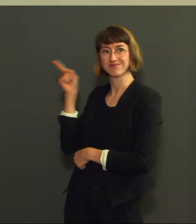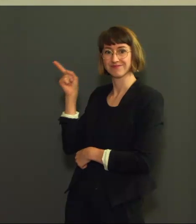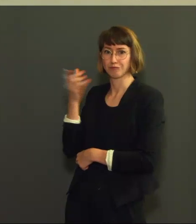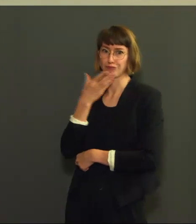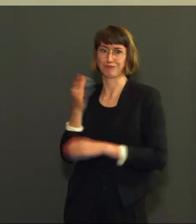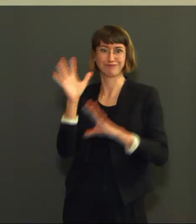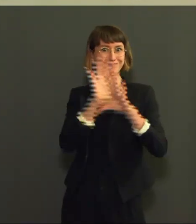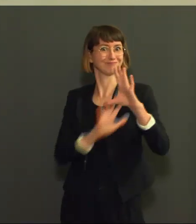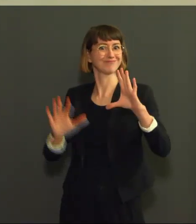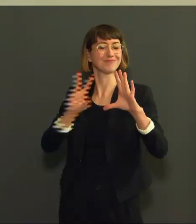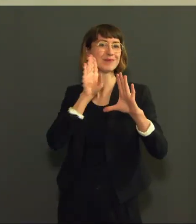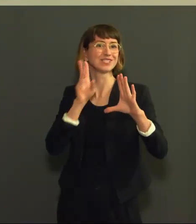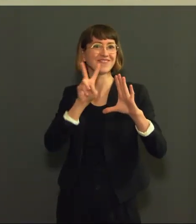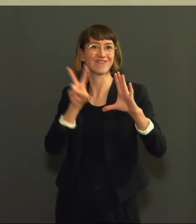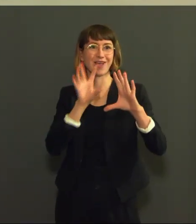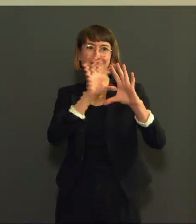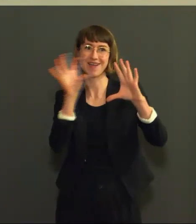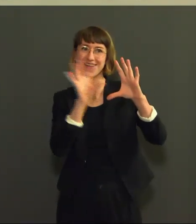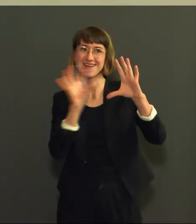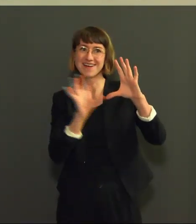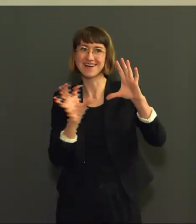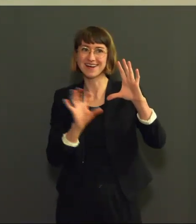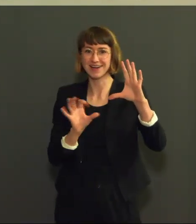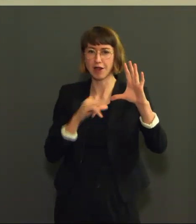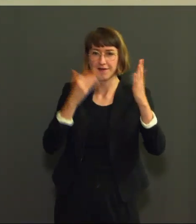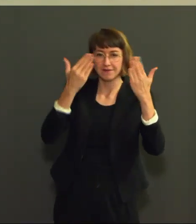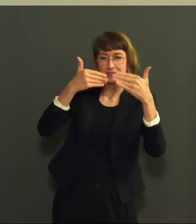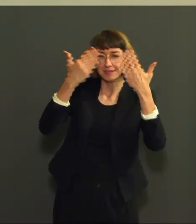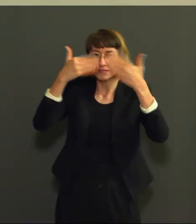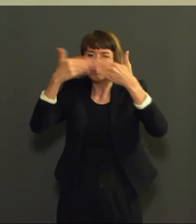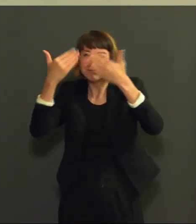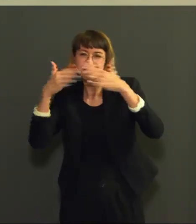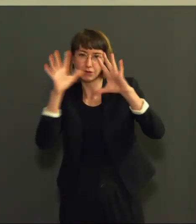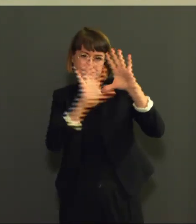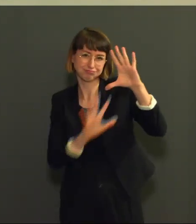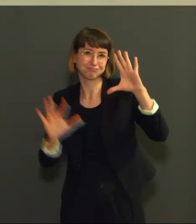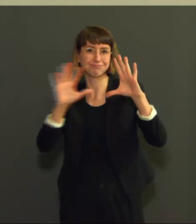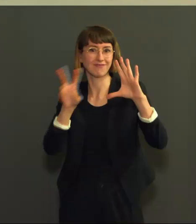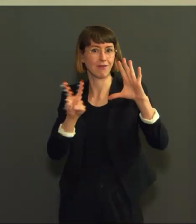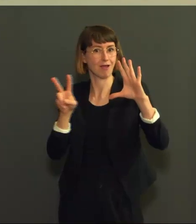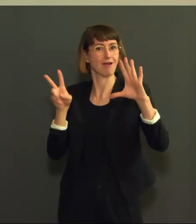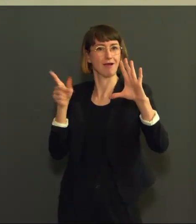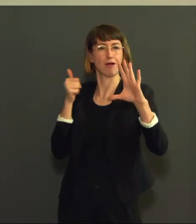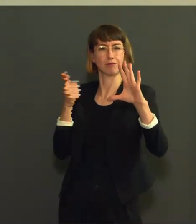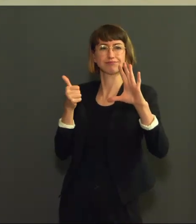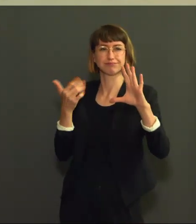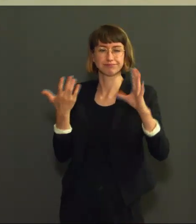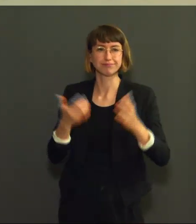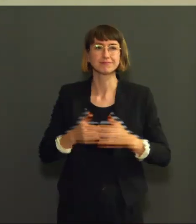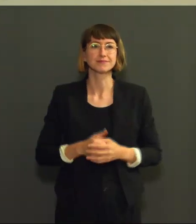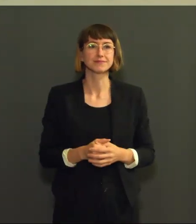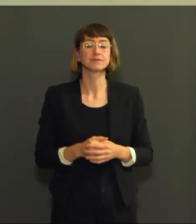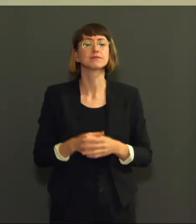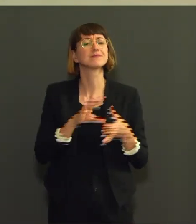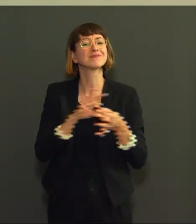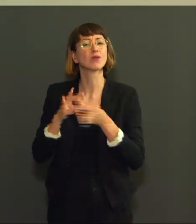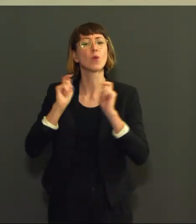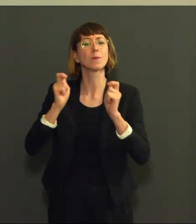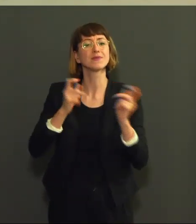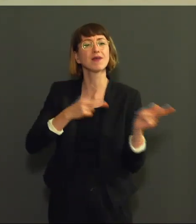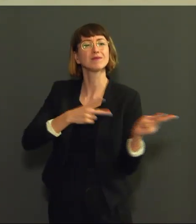plus foncé possible, dans pas mal d'endroits. Alors si on s'intéresse maintenant aux hospitalisations, le nombre